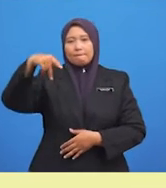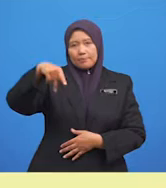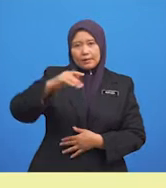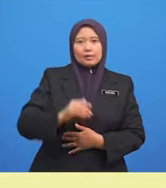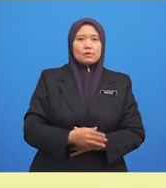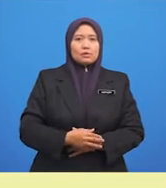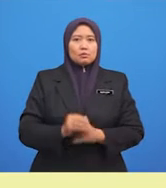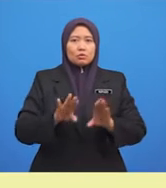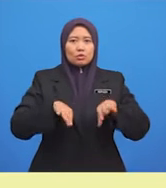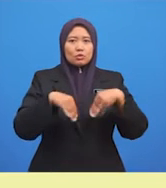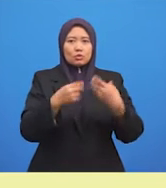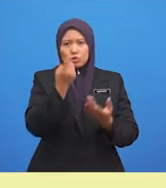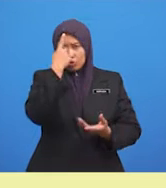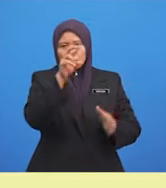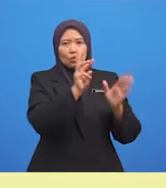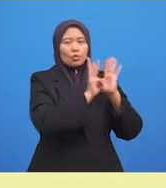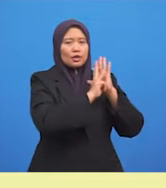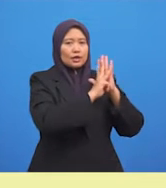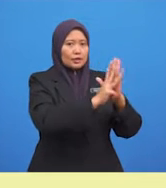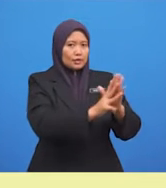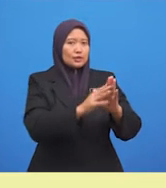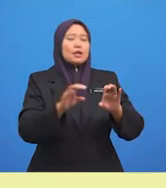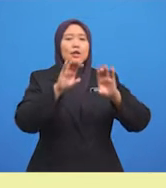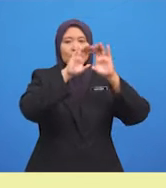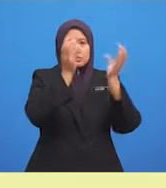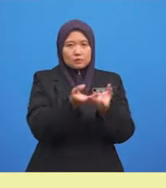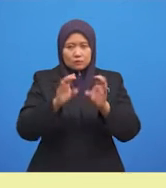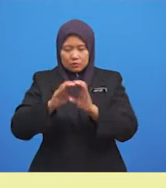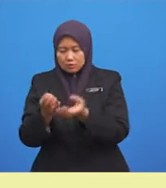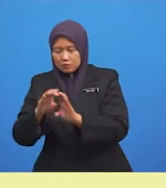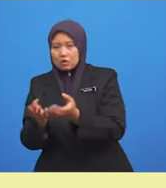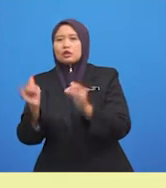Bagaimana untuk mewakilkan subset dengan gambar rajah Vans?